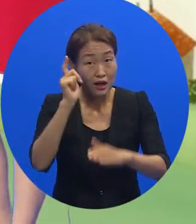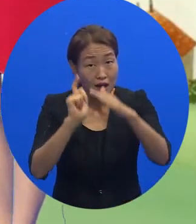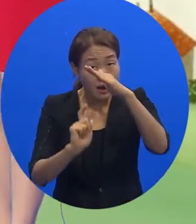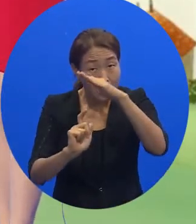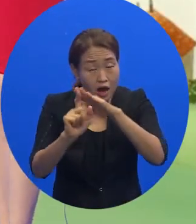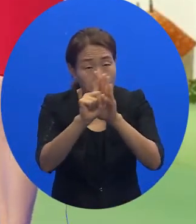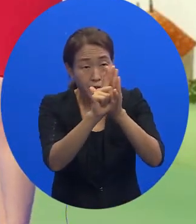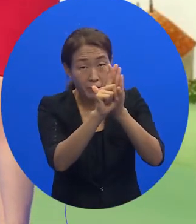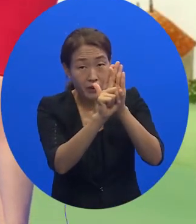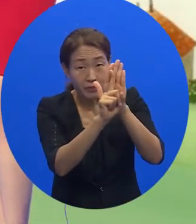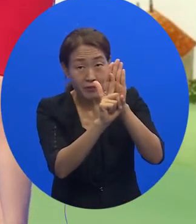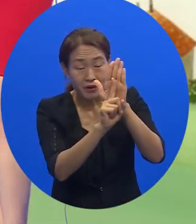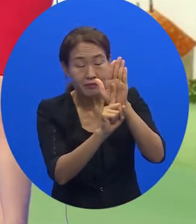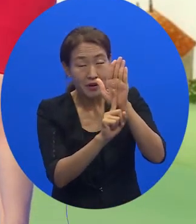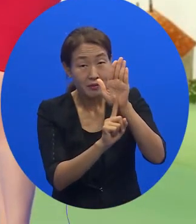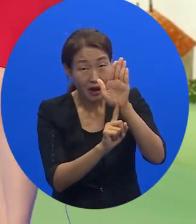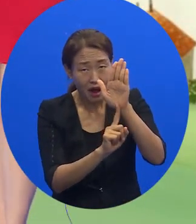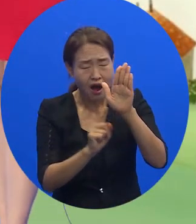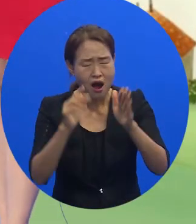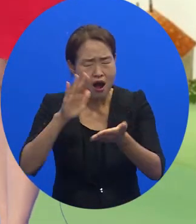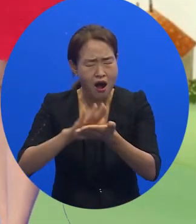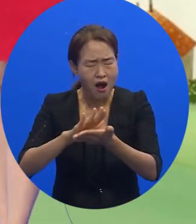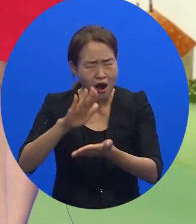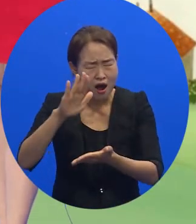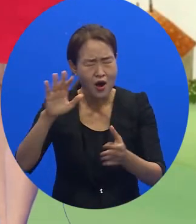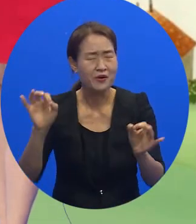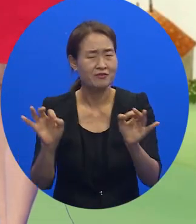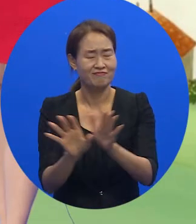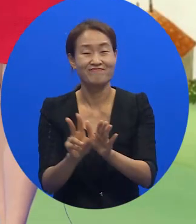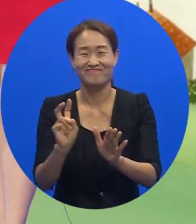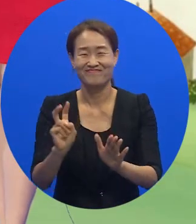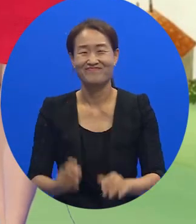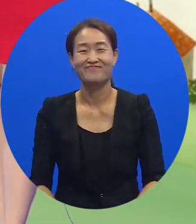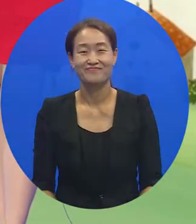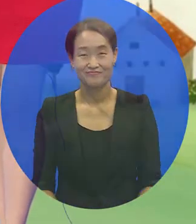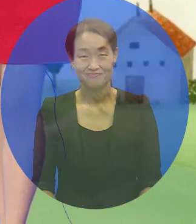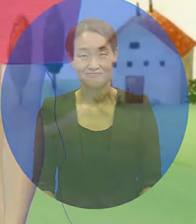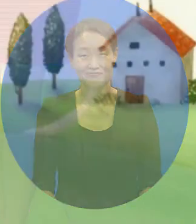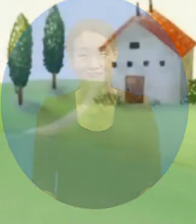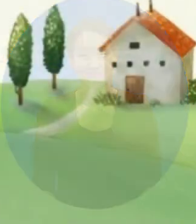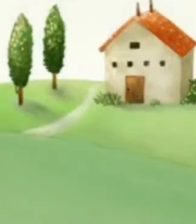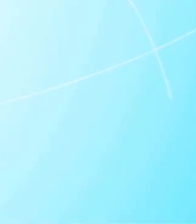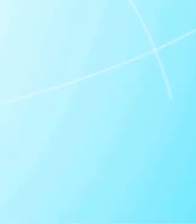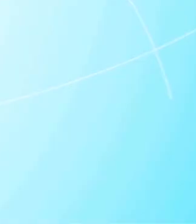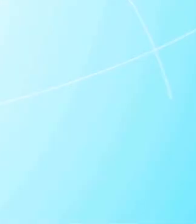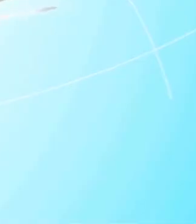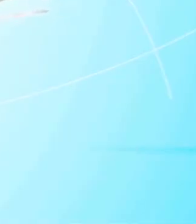기온이 점점 내려가면서 열대야가 사라질 전망입니다. 날씨였습니다.